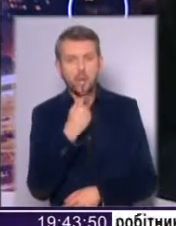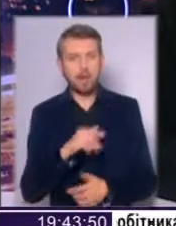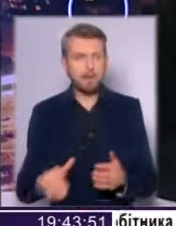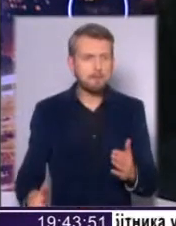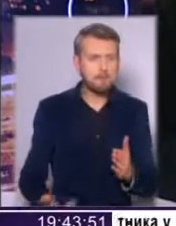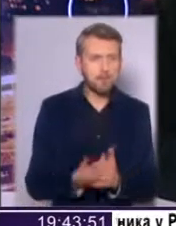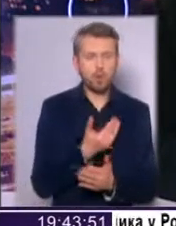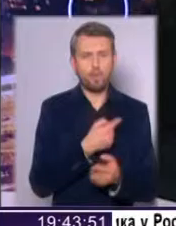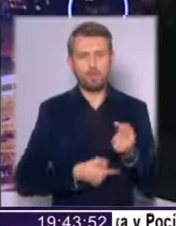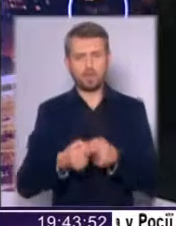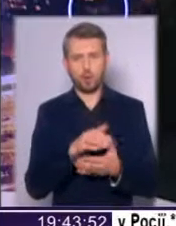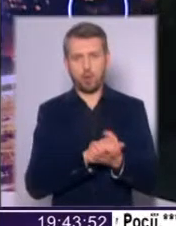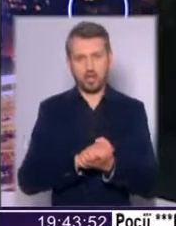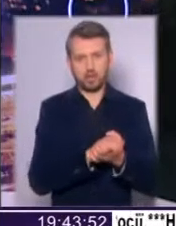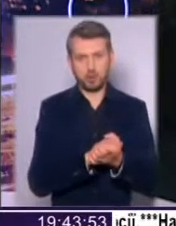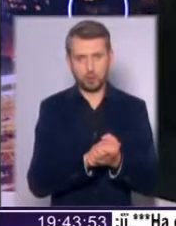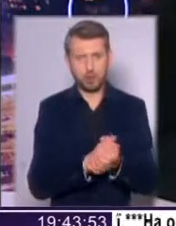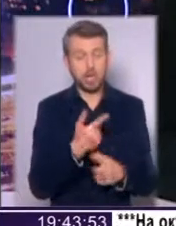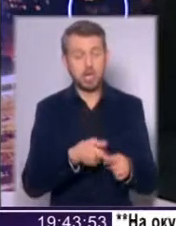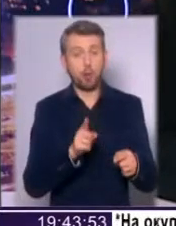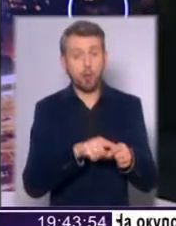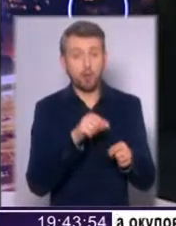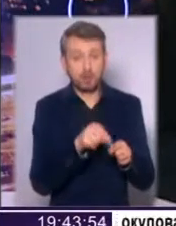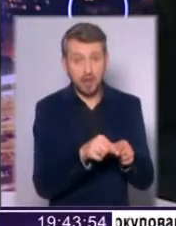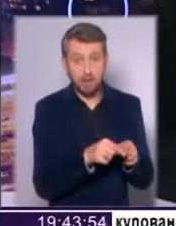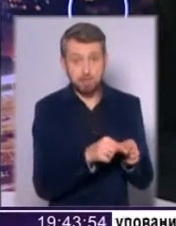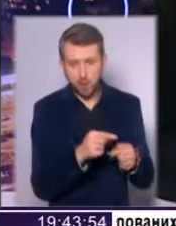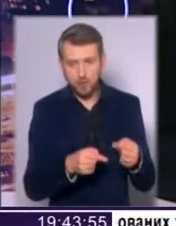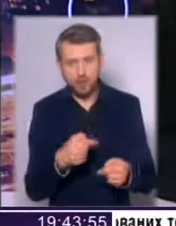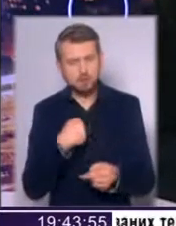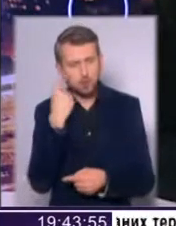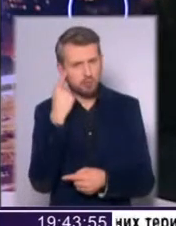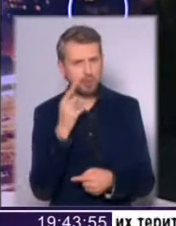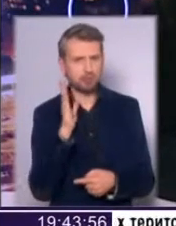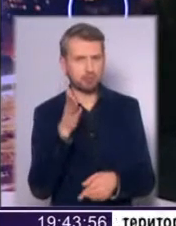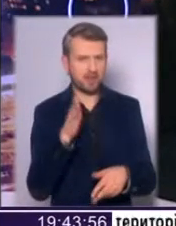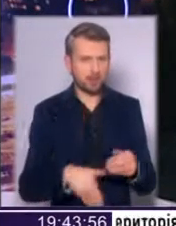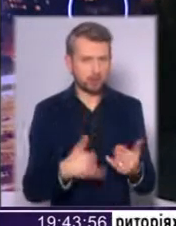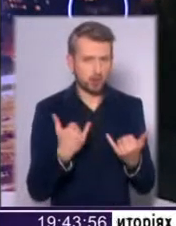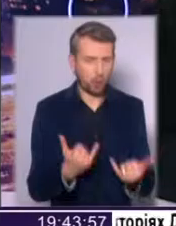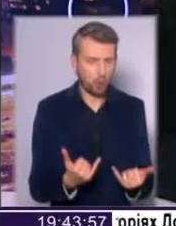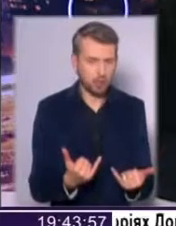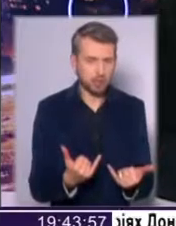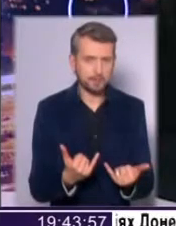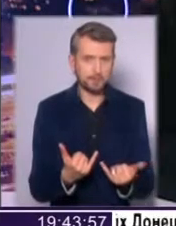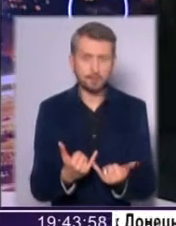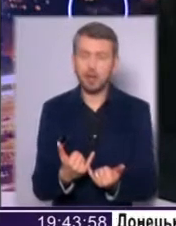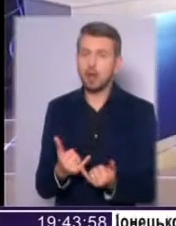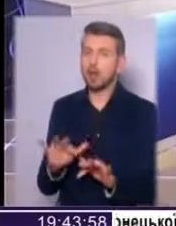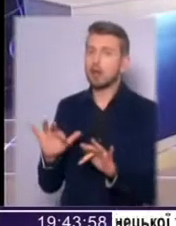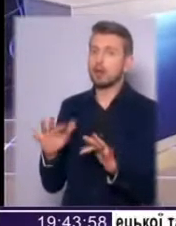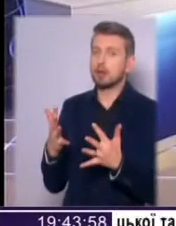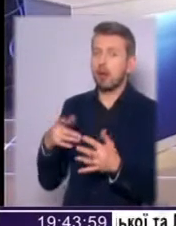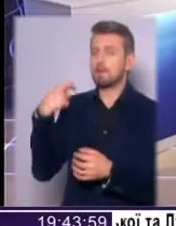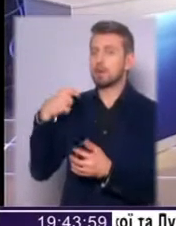коаліцію в якомусь вигляді. І от цей процес, ми думали, що він завершиться сьогодні, можливо, він завершиться завтра. Президент сьогодні у